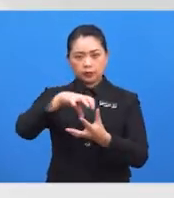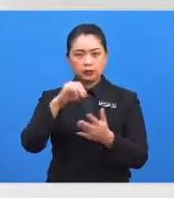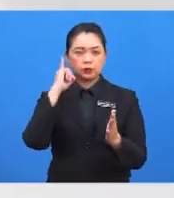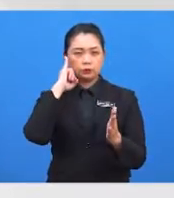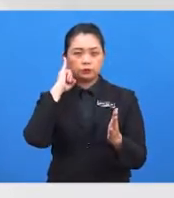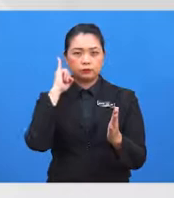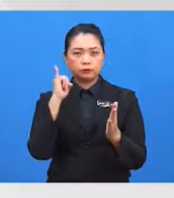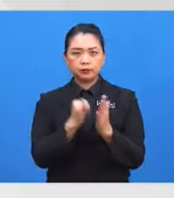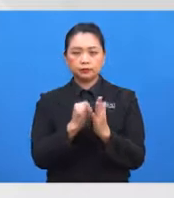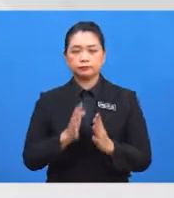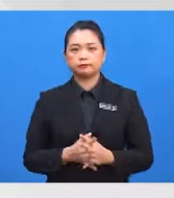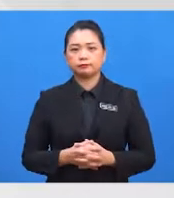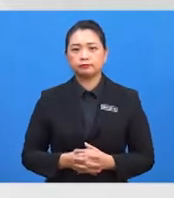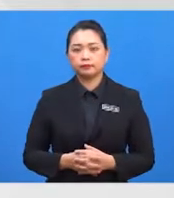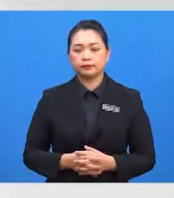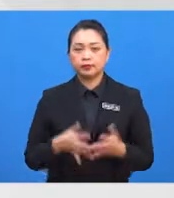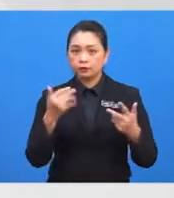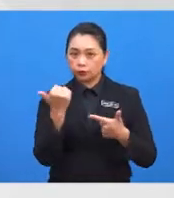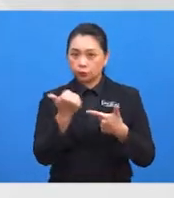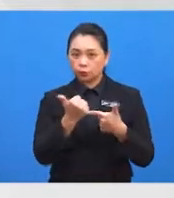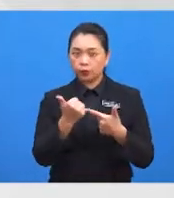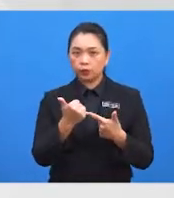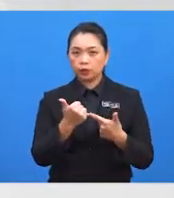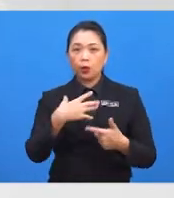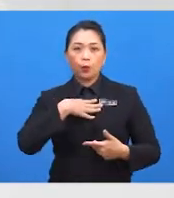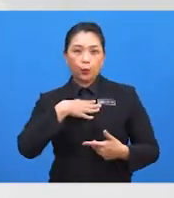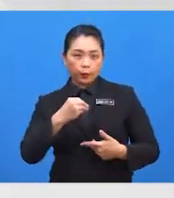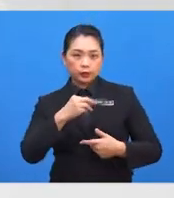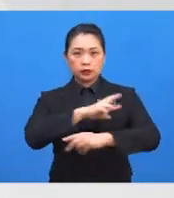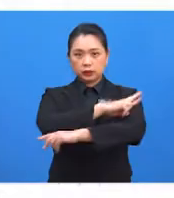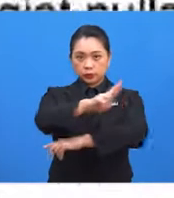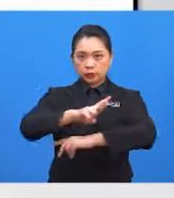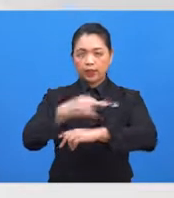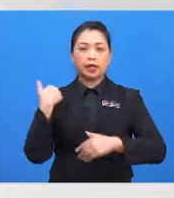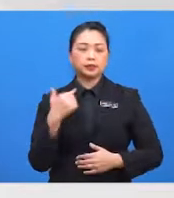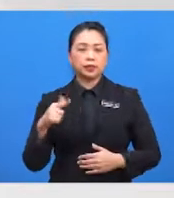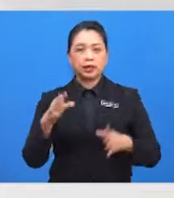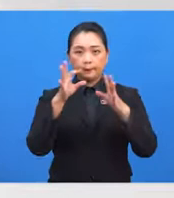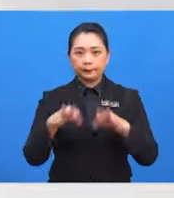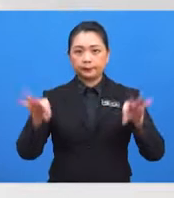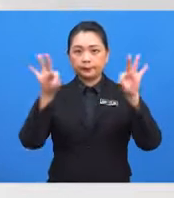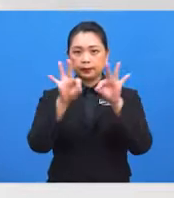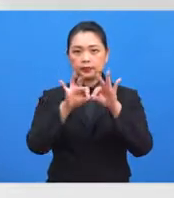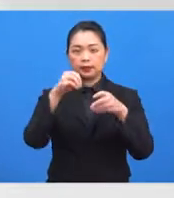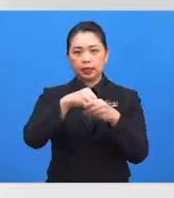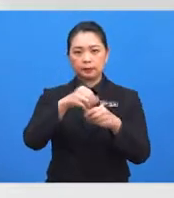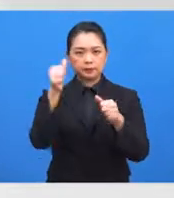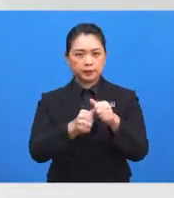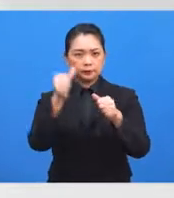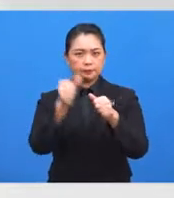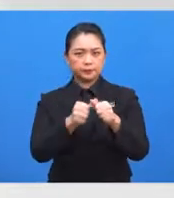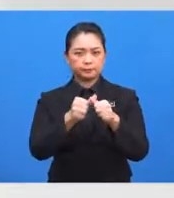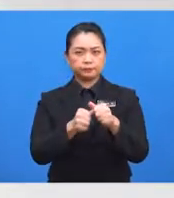lain. Yang kedua, white space. White space adalah penting dalam setiap composition.